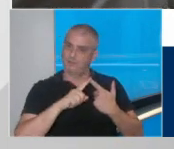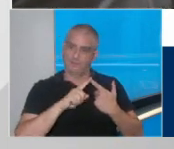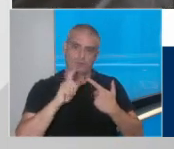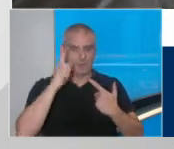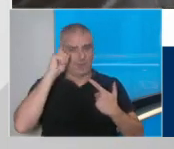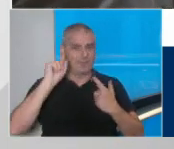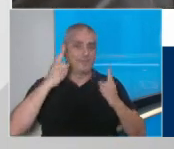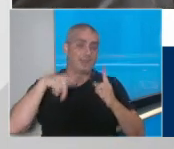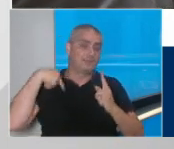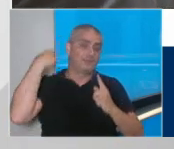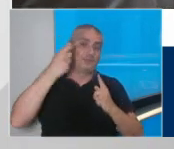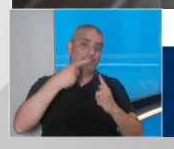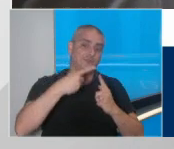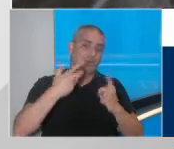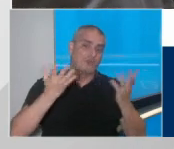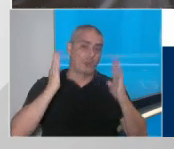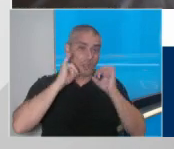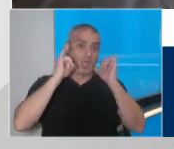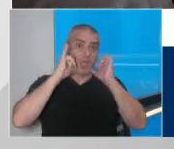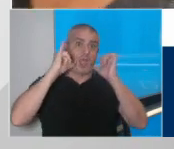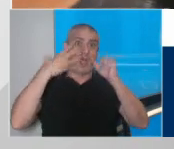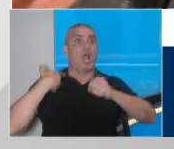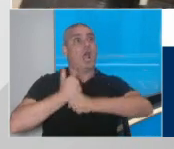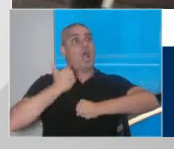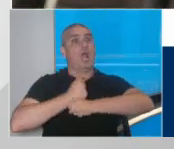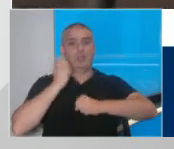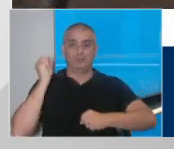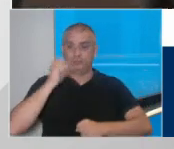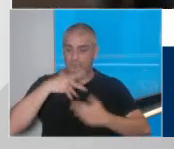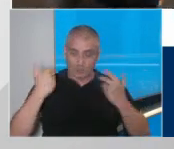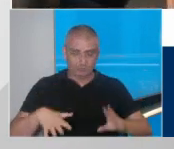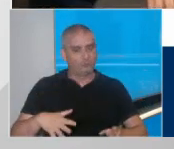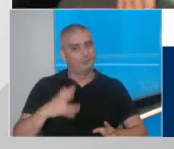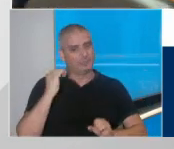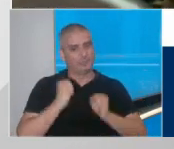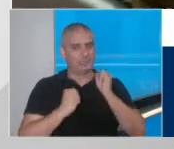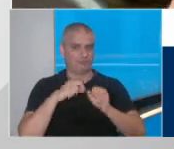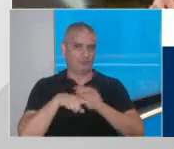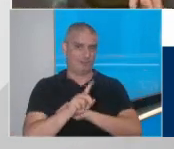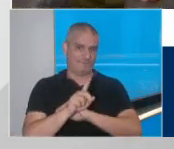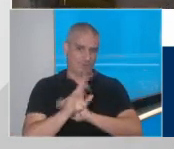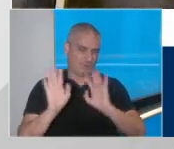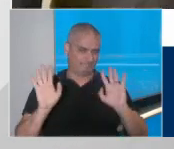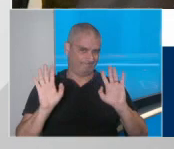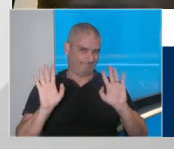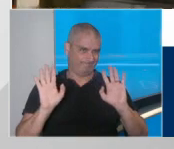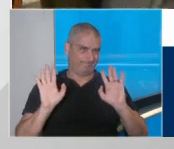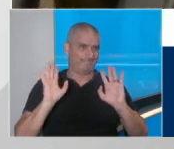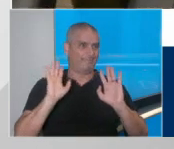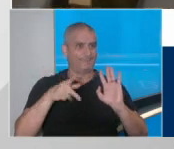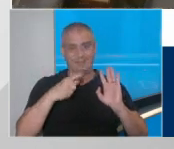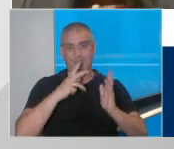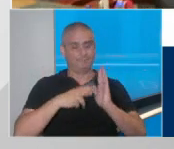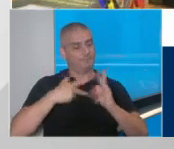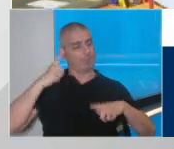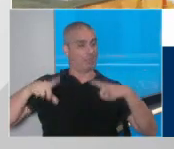מה יקרה לשבוע הבא, ויותר מדי תצעק על ההישגים, כשיבואו הכישלונות, יהיה לך קשה לברוח מהם, ולכן גם התמונות ההדרה